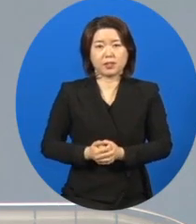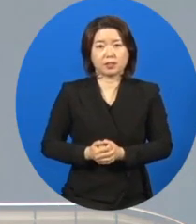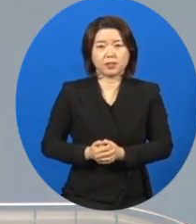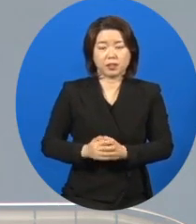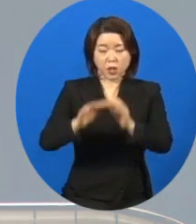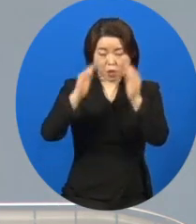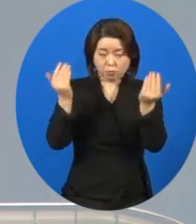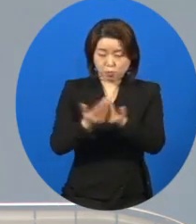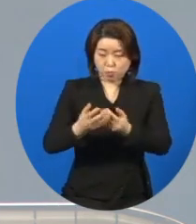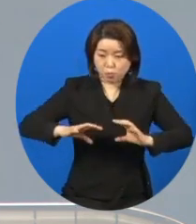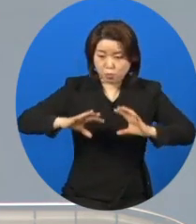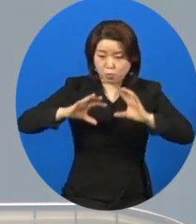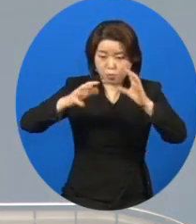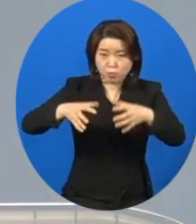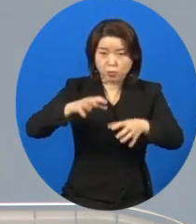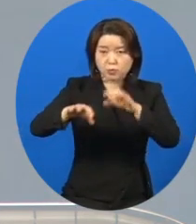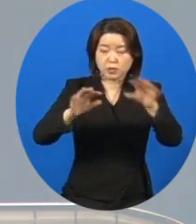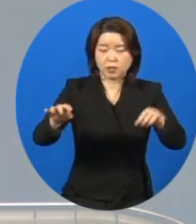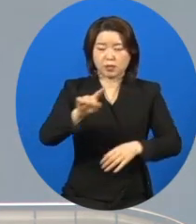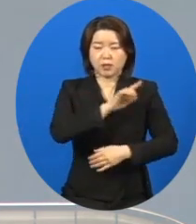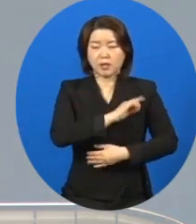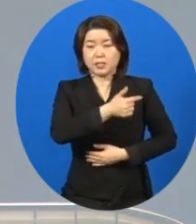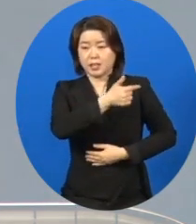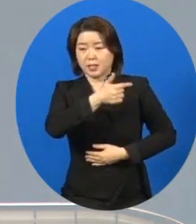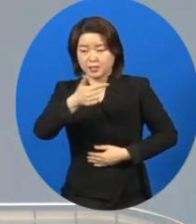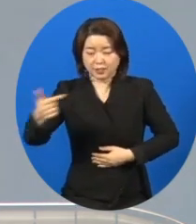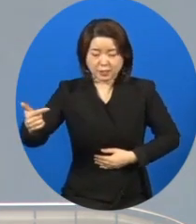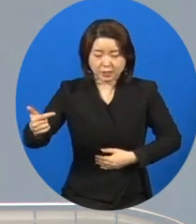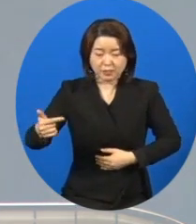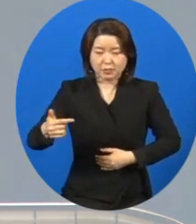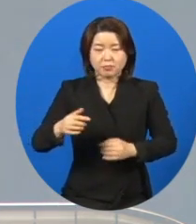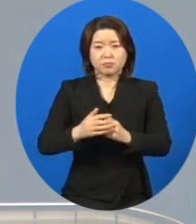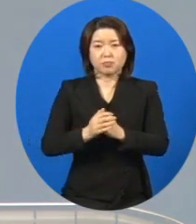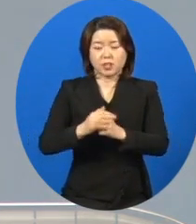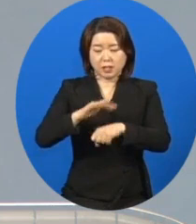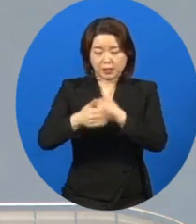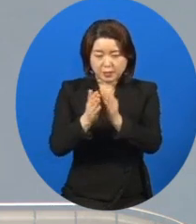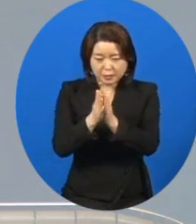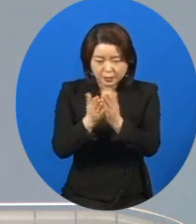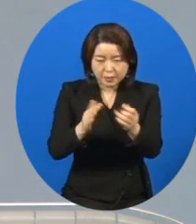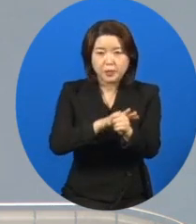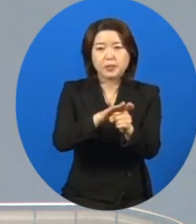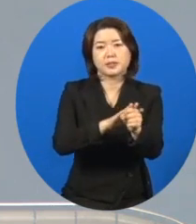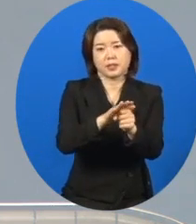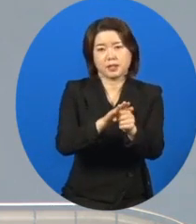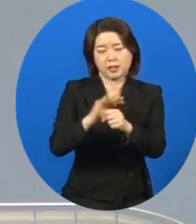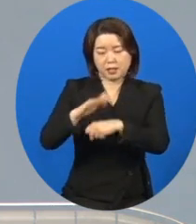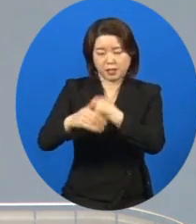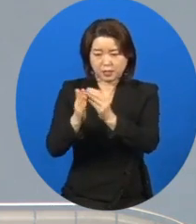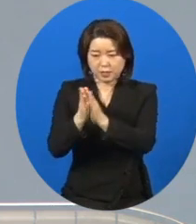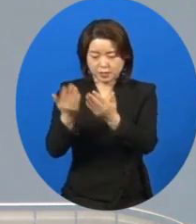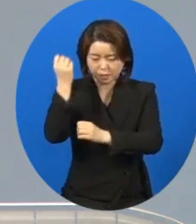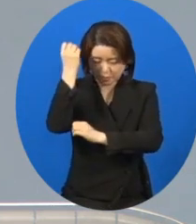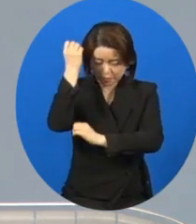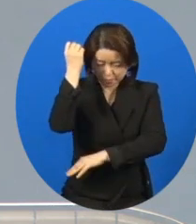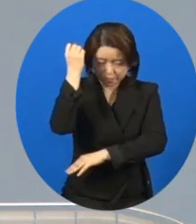전 세계에서 가장 큰 규모의 성경을 사랑하고 또 성경의